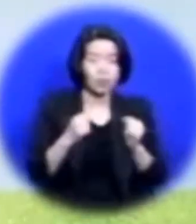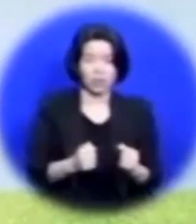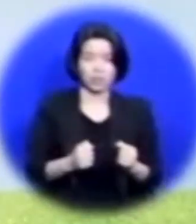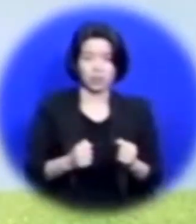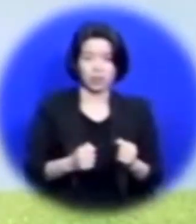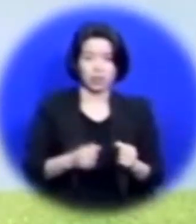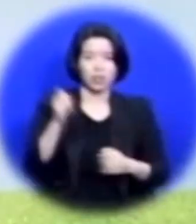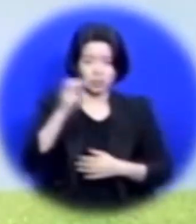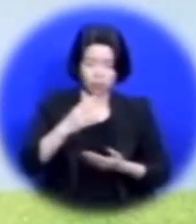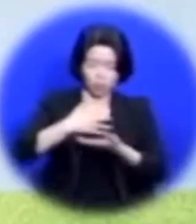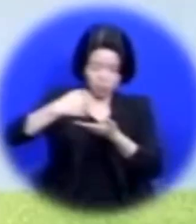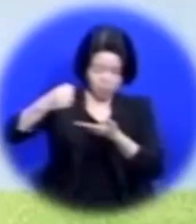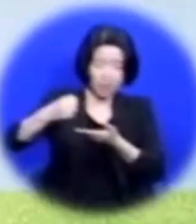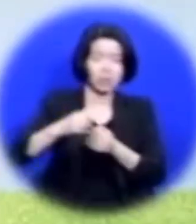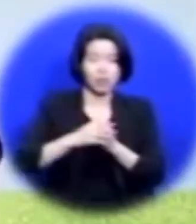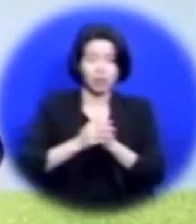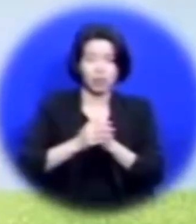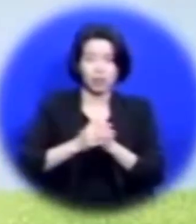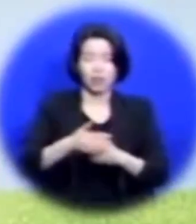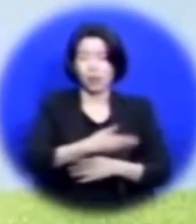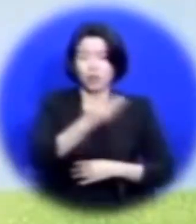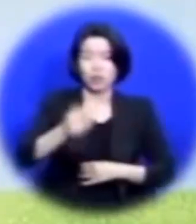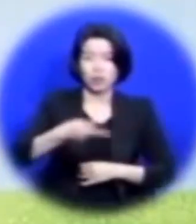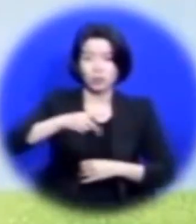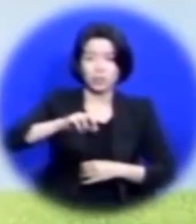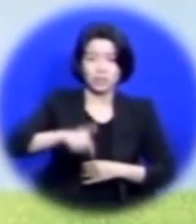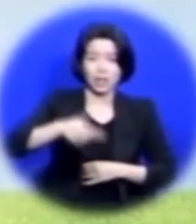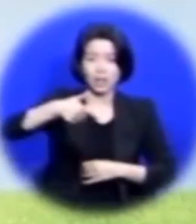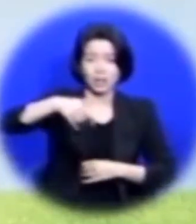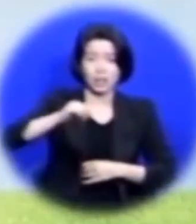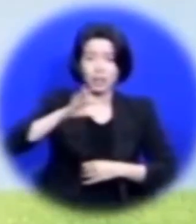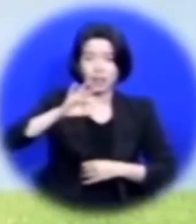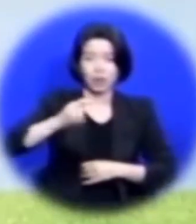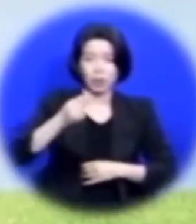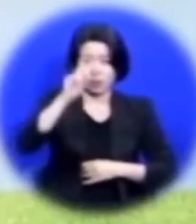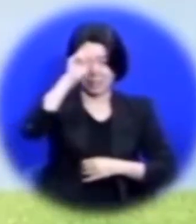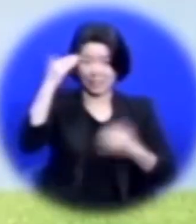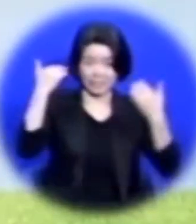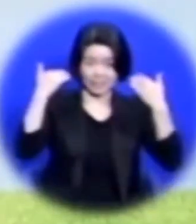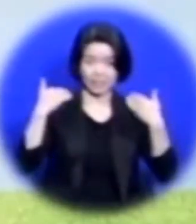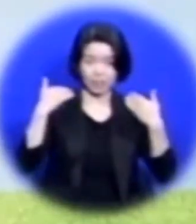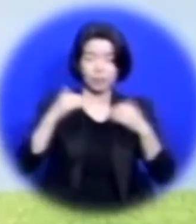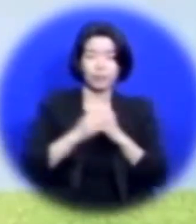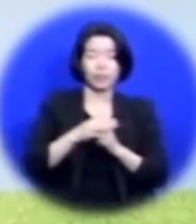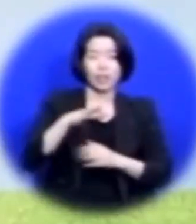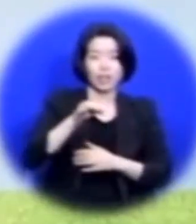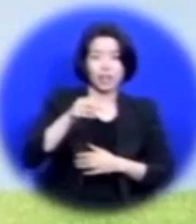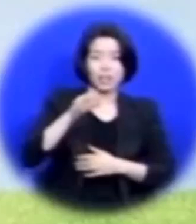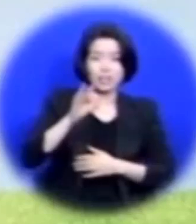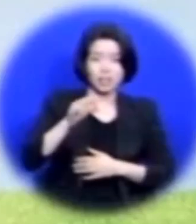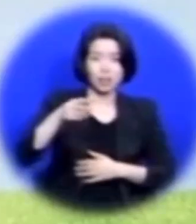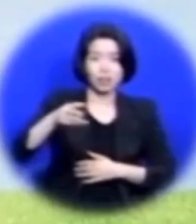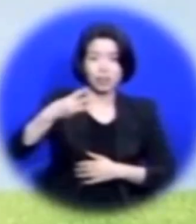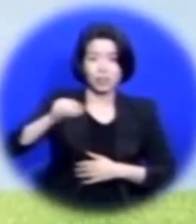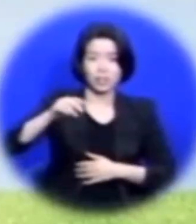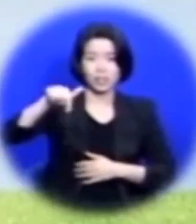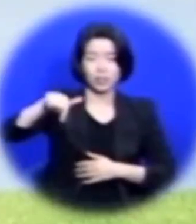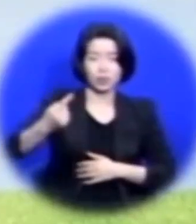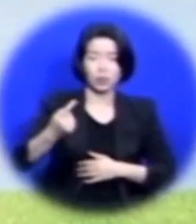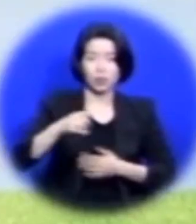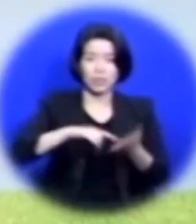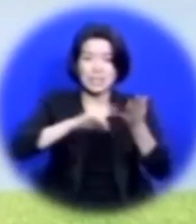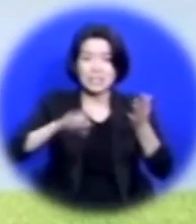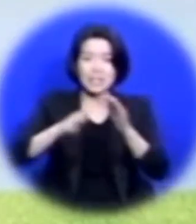그리고 받으세요 여러분 삭개오 아시죠 삭개오는 여리고 에 3 립니다